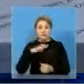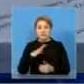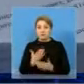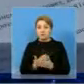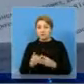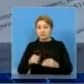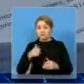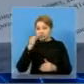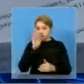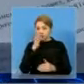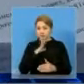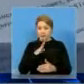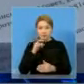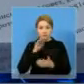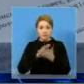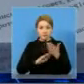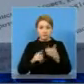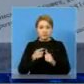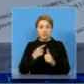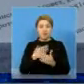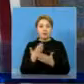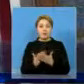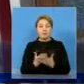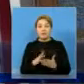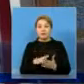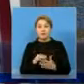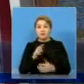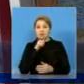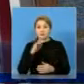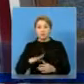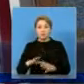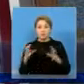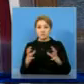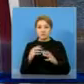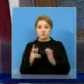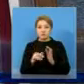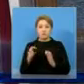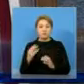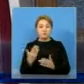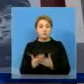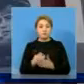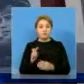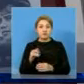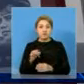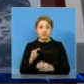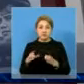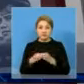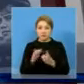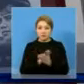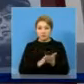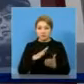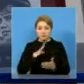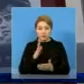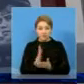жерлес жауынгерлердің есімдері жазылған. Қоғамдық қор Орынборда жасақталған 373-ші атқыштар дивизиясының да тізімін тарту